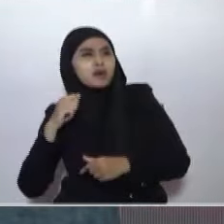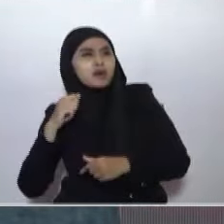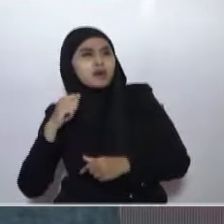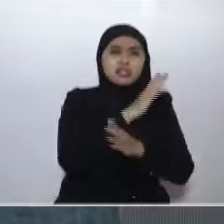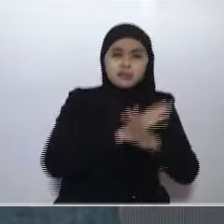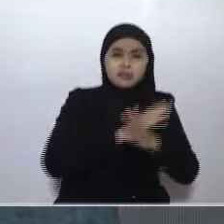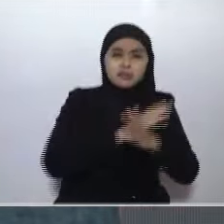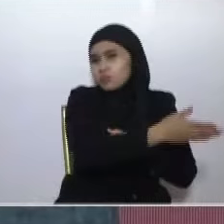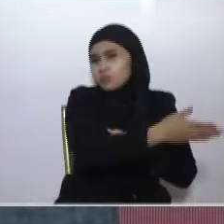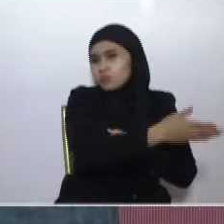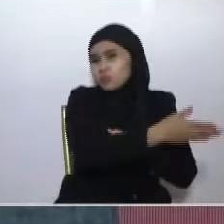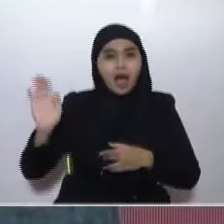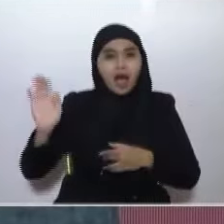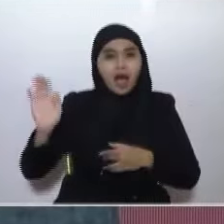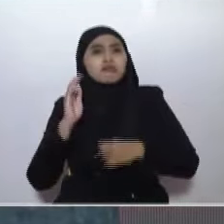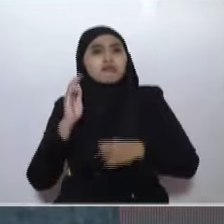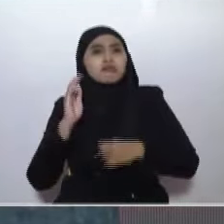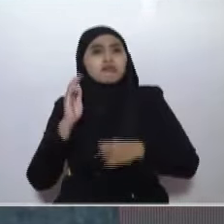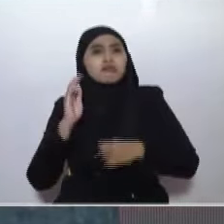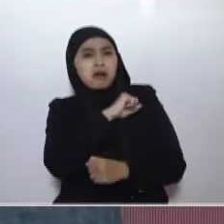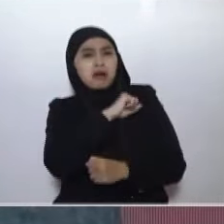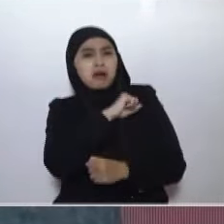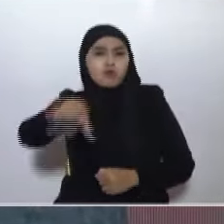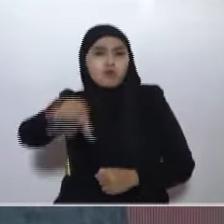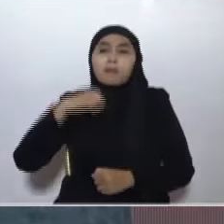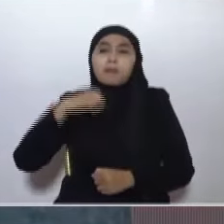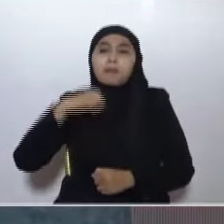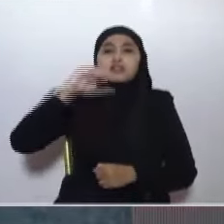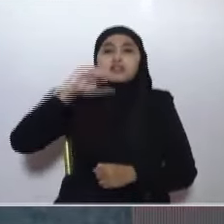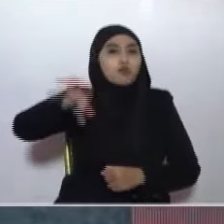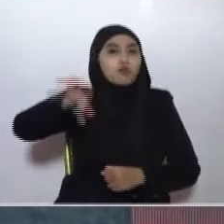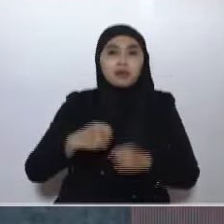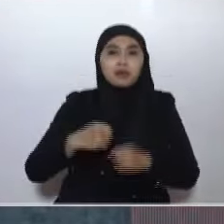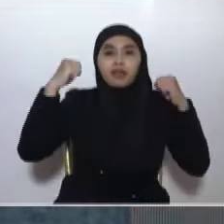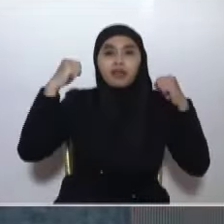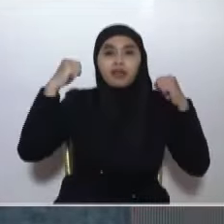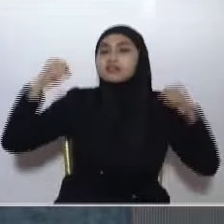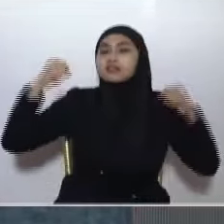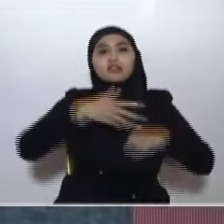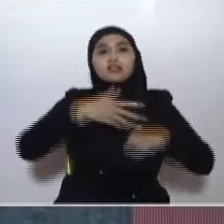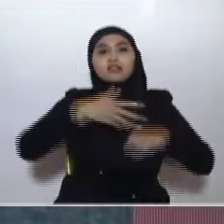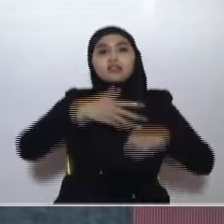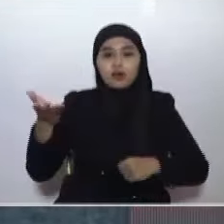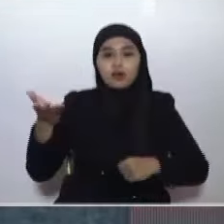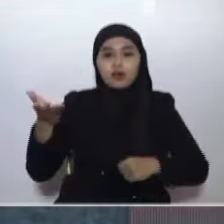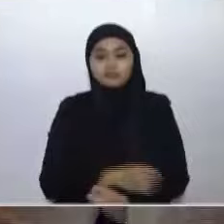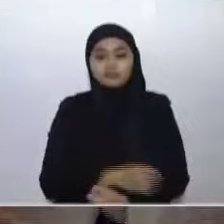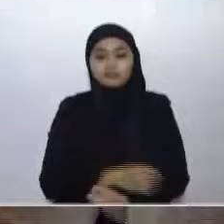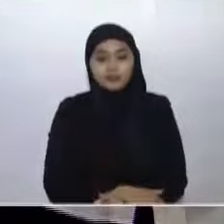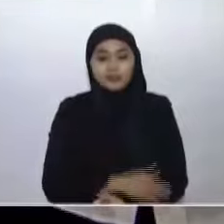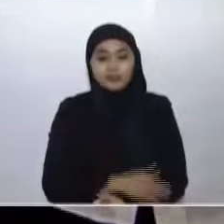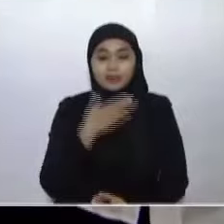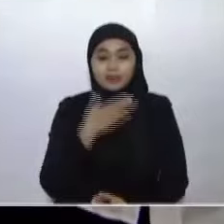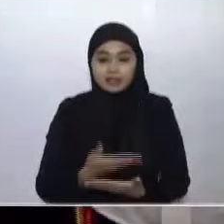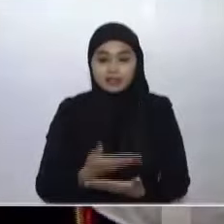bangsa yang mendapatkan haknya semua Perkasa semua berdaya semua Sejahtera Terima kasih